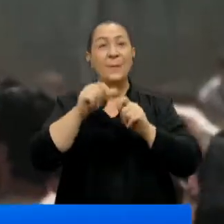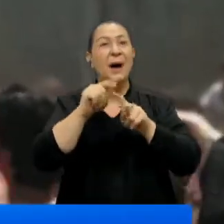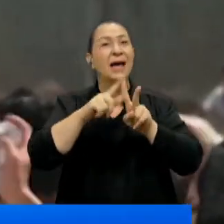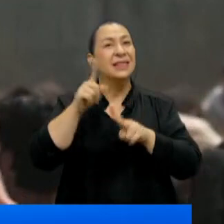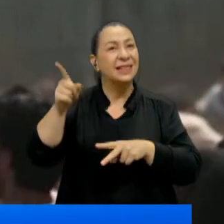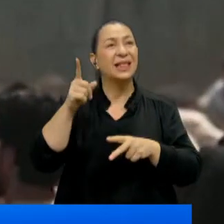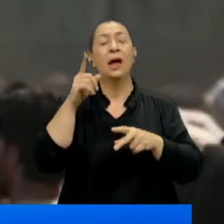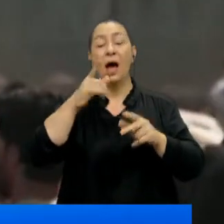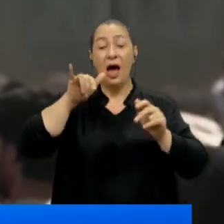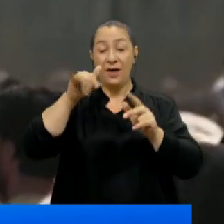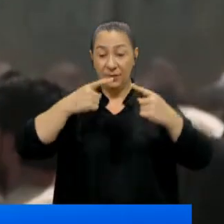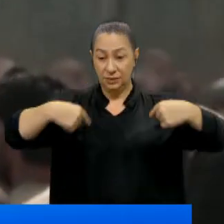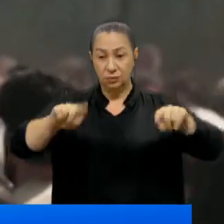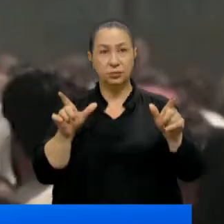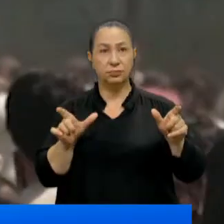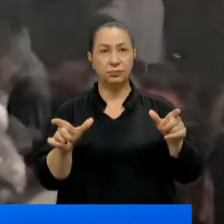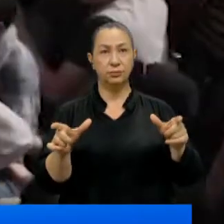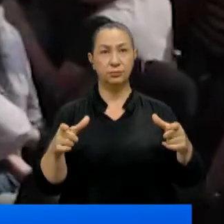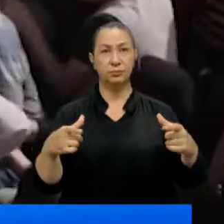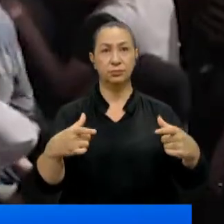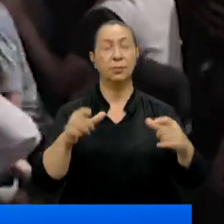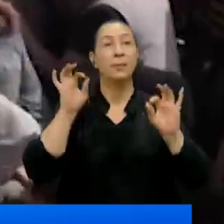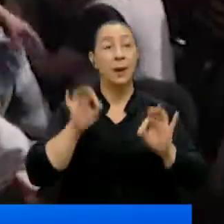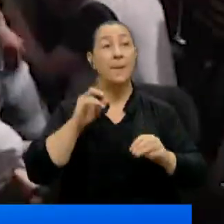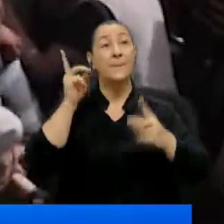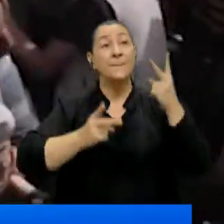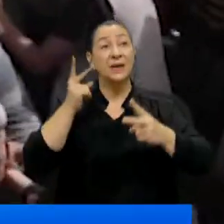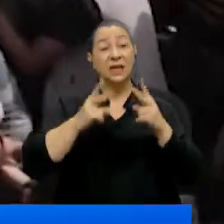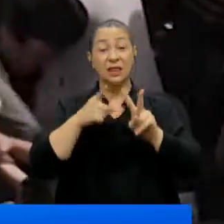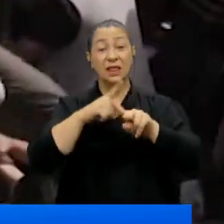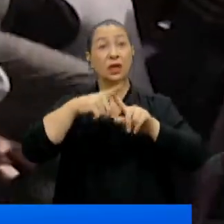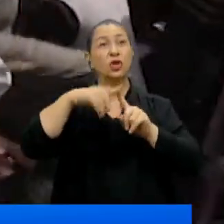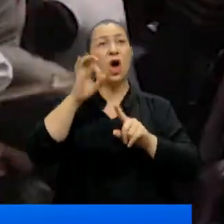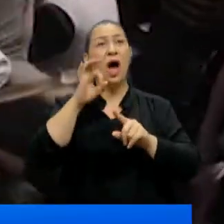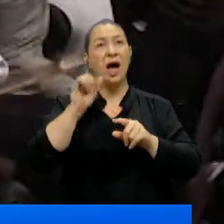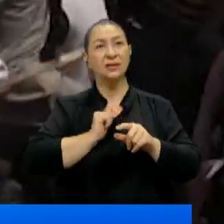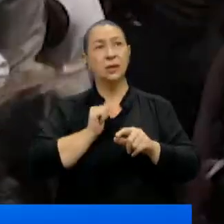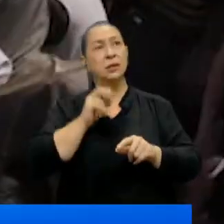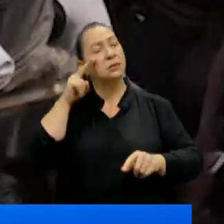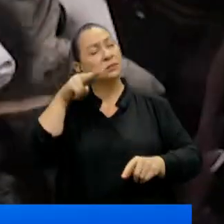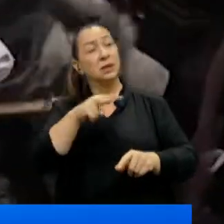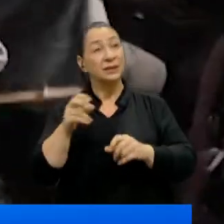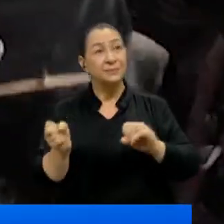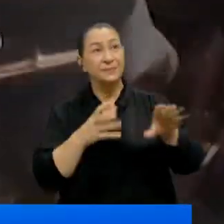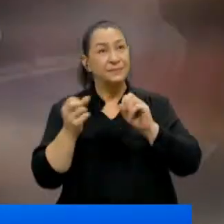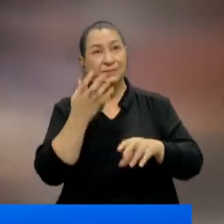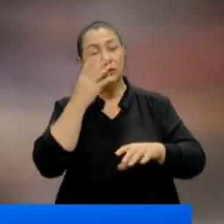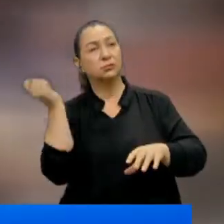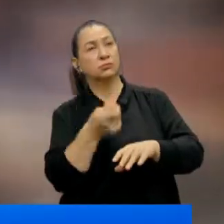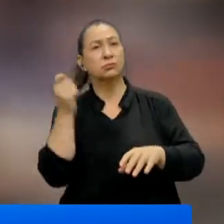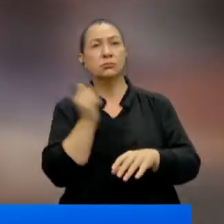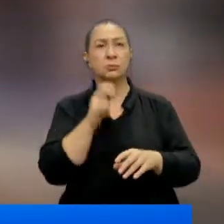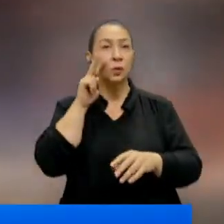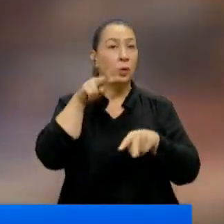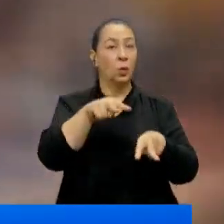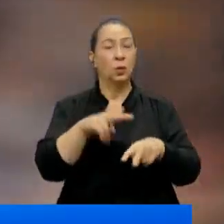da havalimanı çevresine konuşlanmaya başladı. Bazı örgüt üyelerinin NATO askerlerinin gözü önünde tahliyeyi bekleyenlere müdahale ettiği